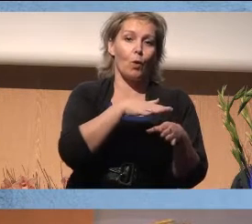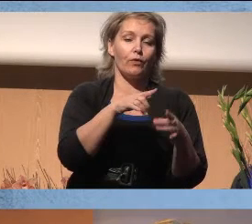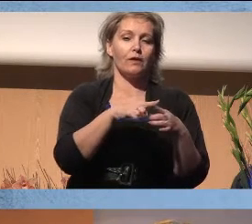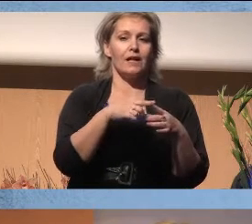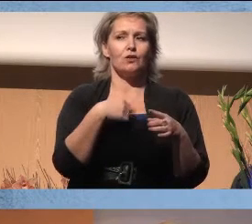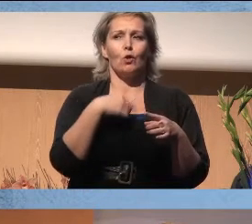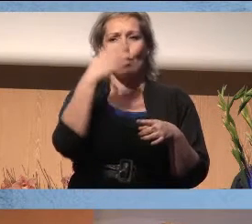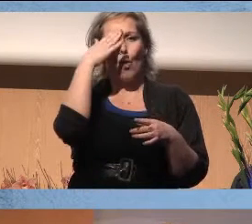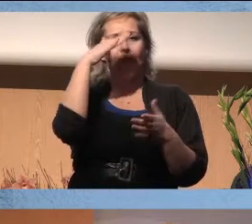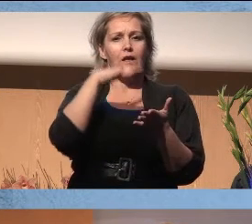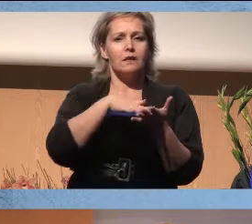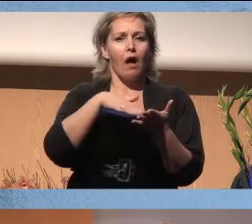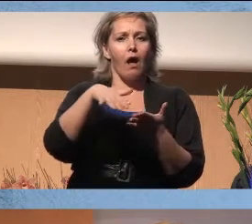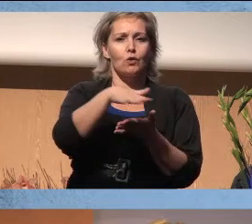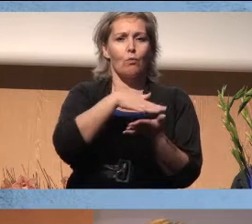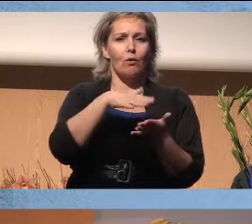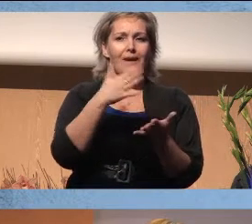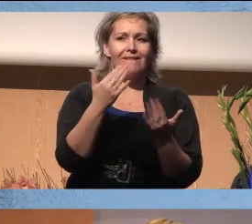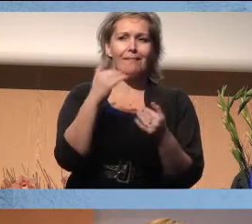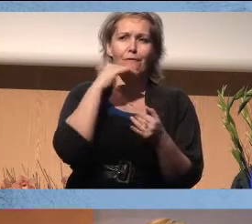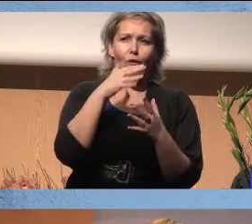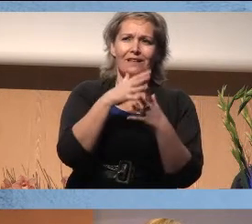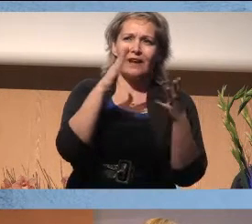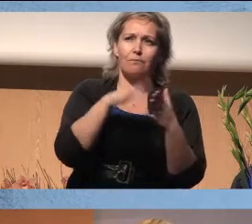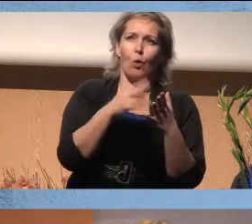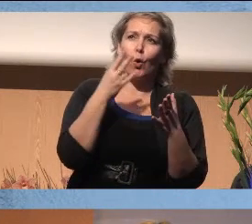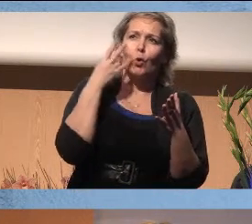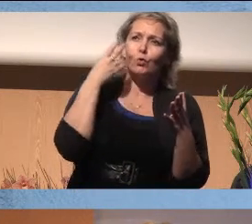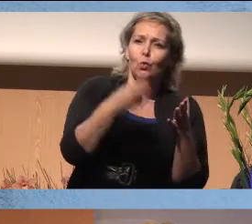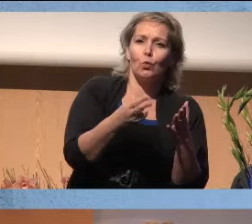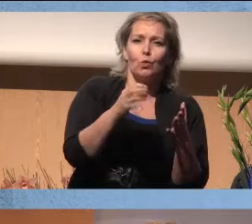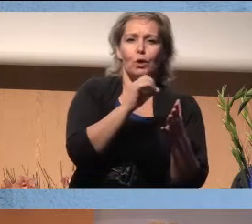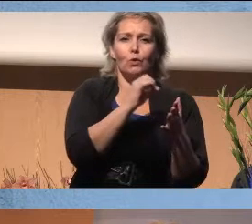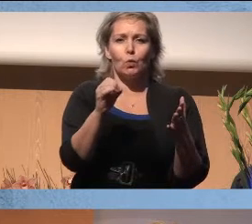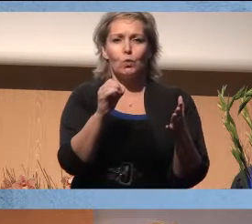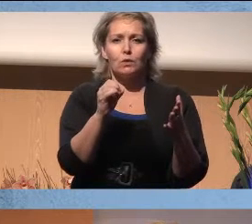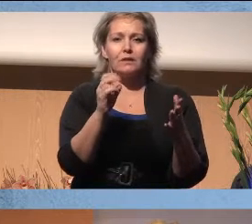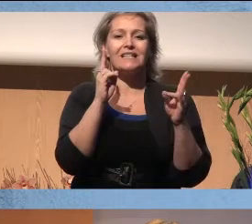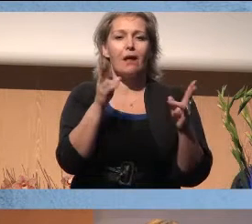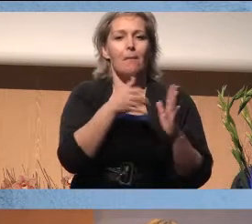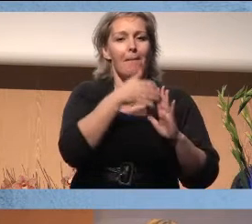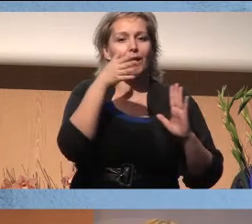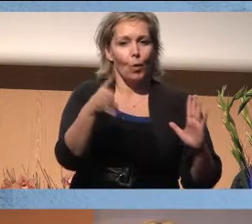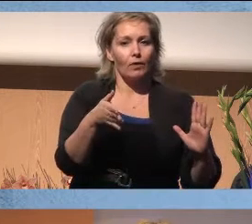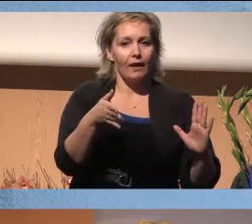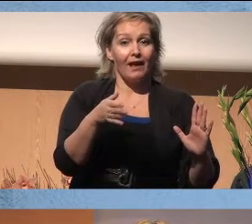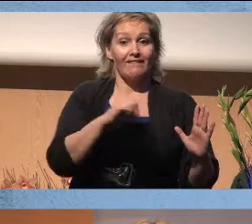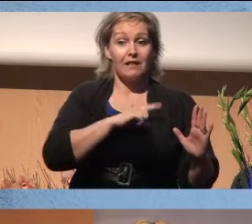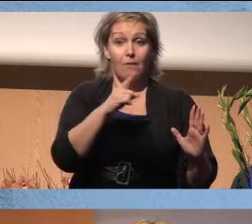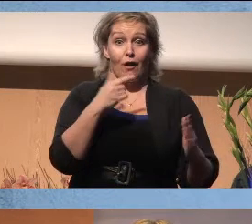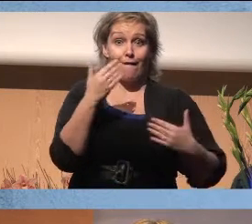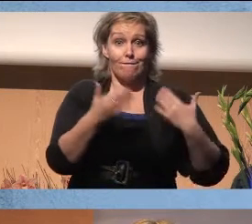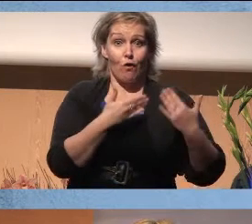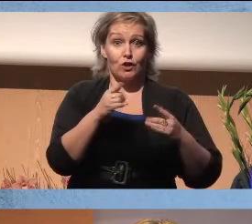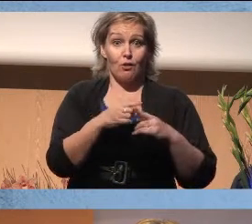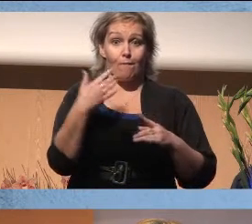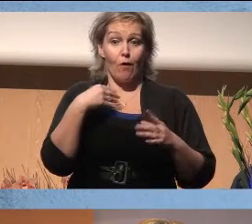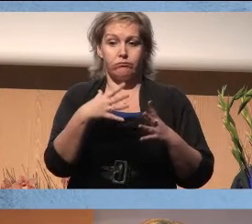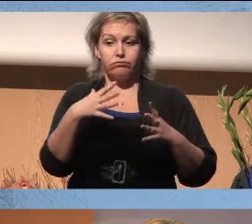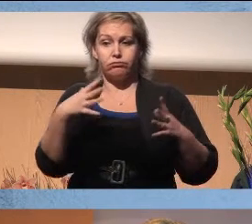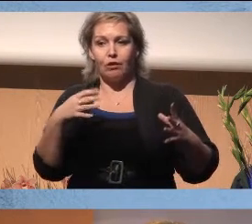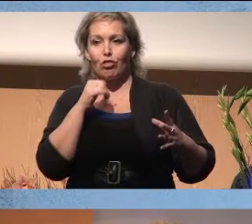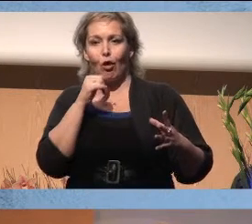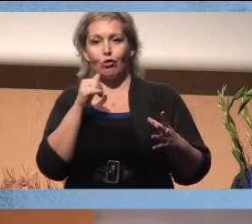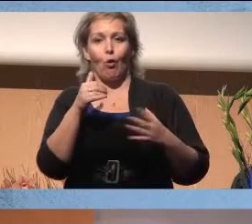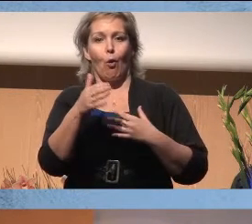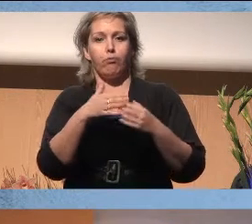sånn at hovedstadsområdet venter en befolkningsvekst på 200 000 i den samme perioden. Hvis vi bare fortsetter som før, så må vi bygge